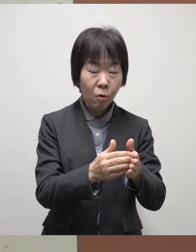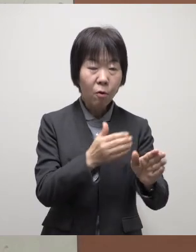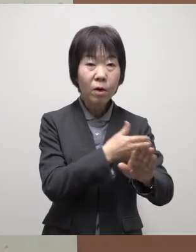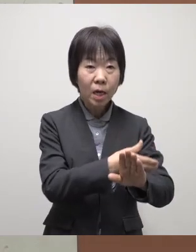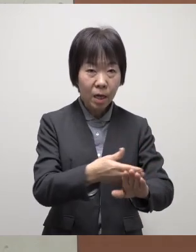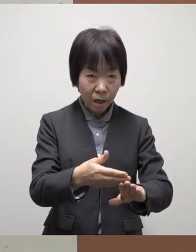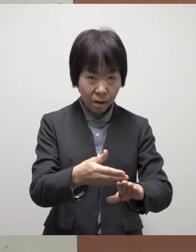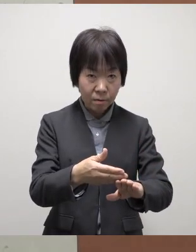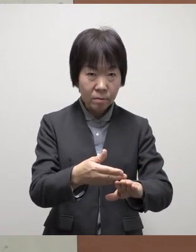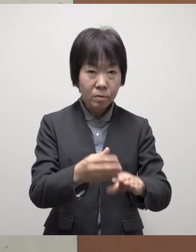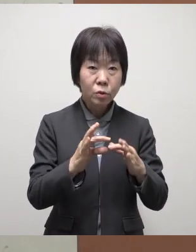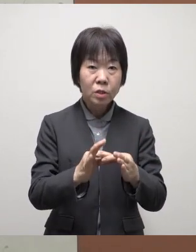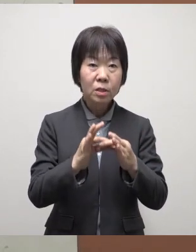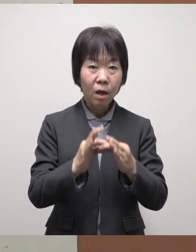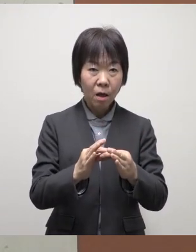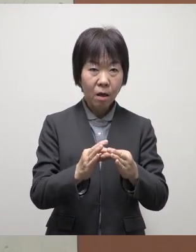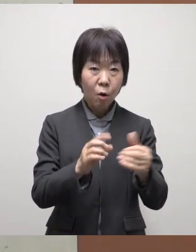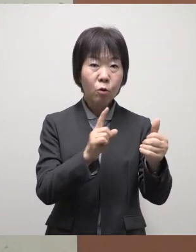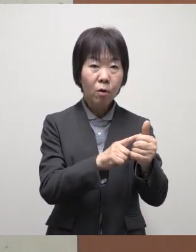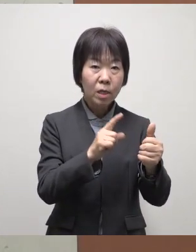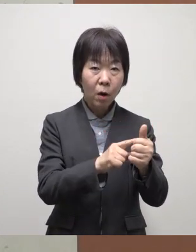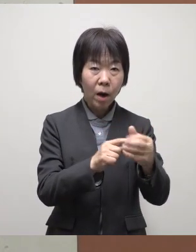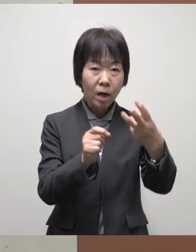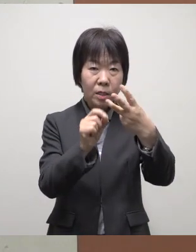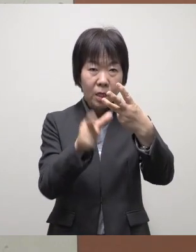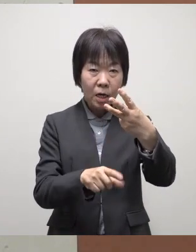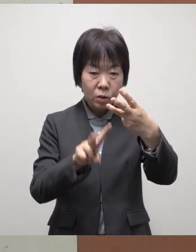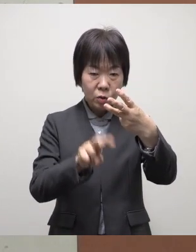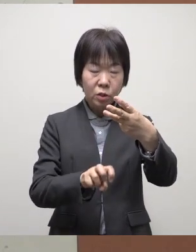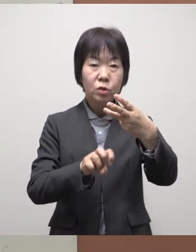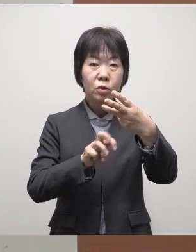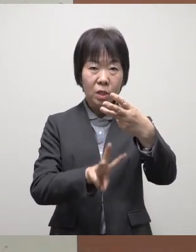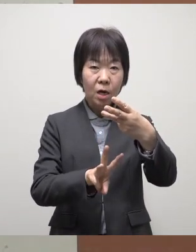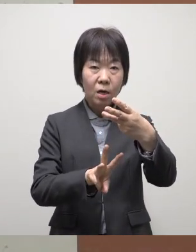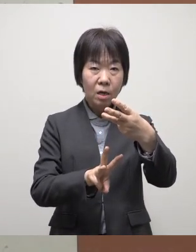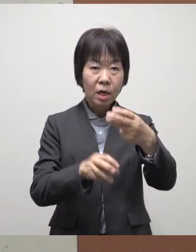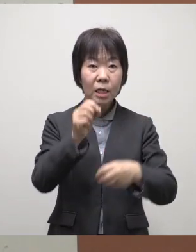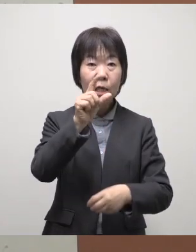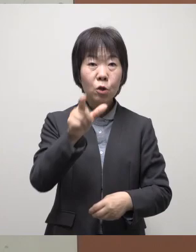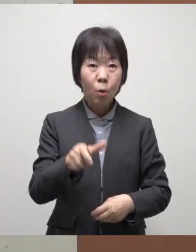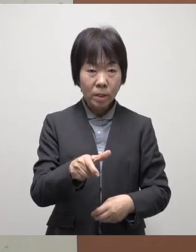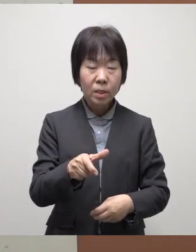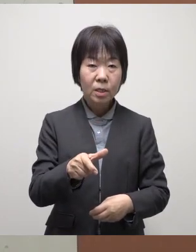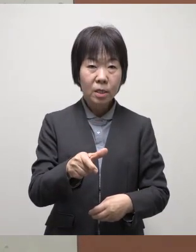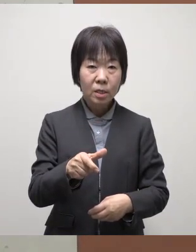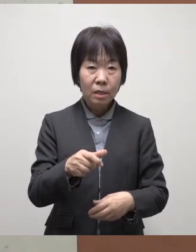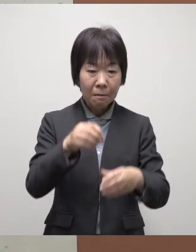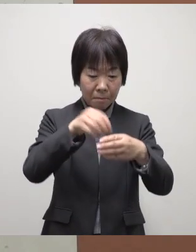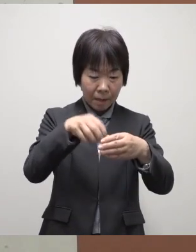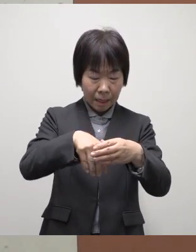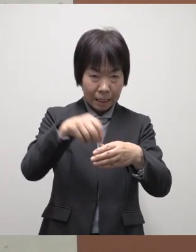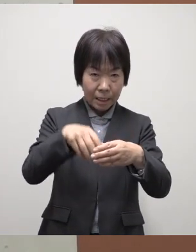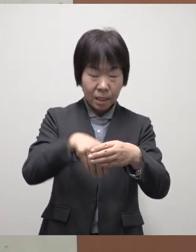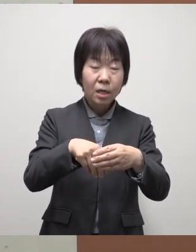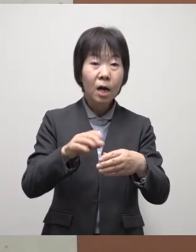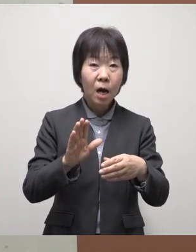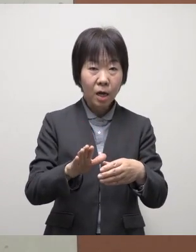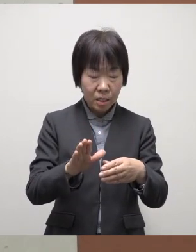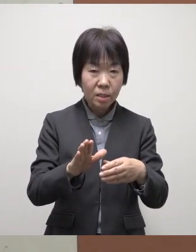経過ですがこの方は3月23日月曜日により症状が